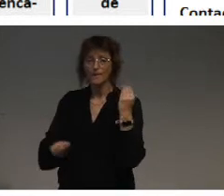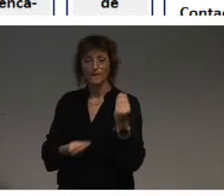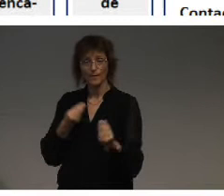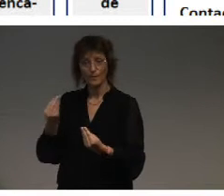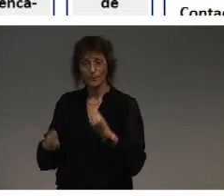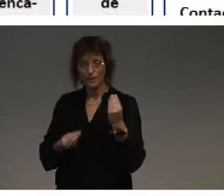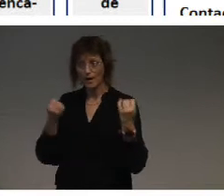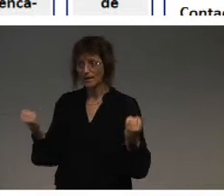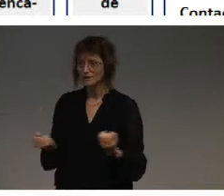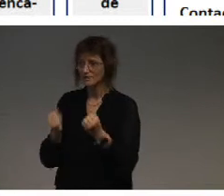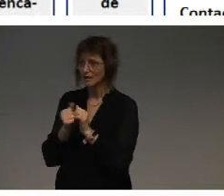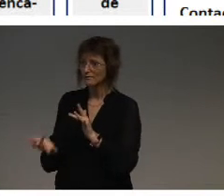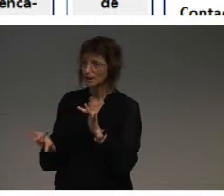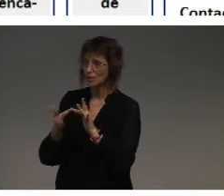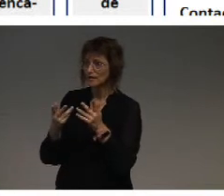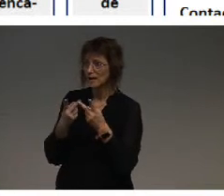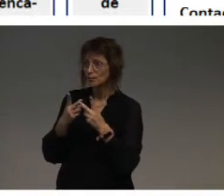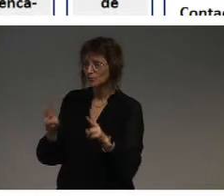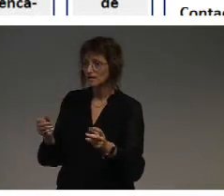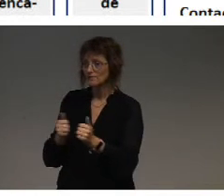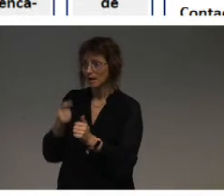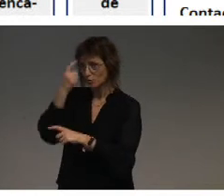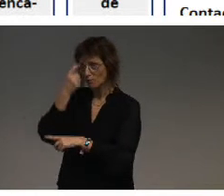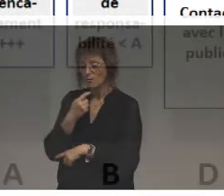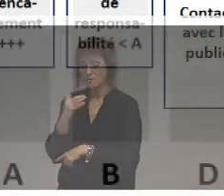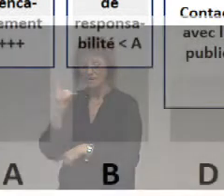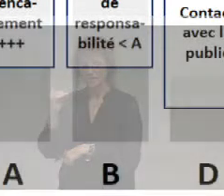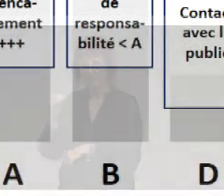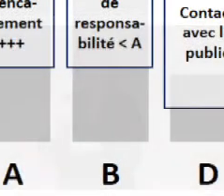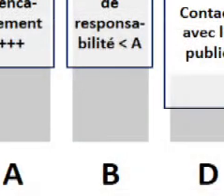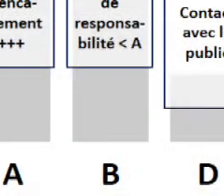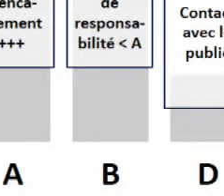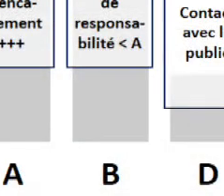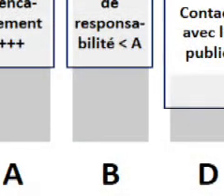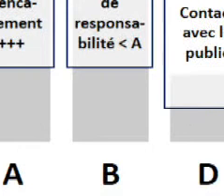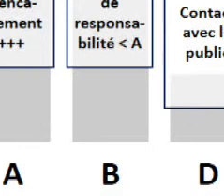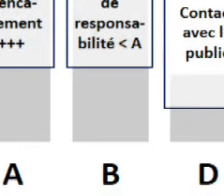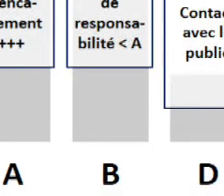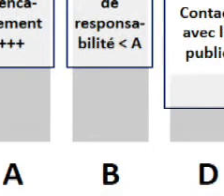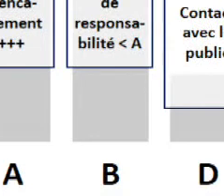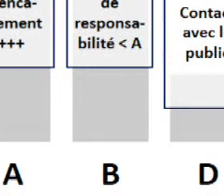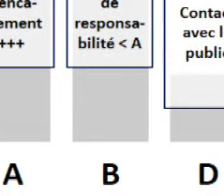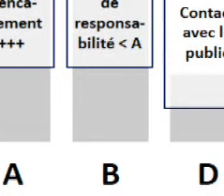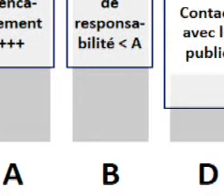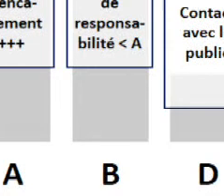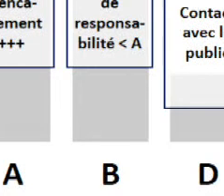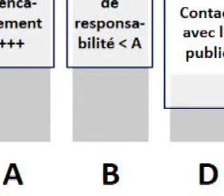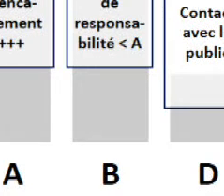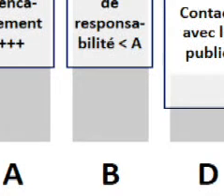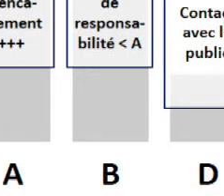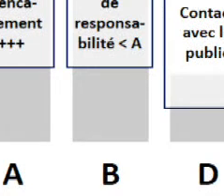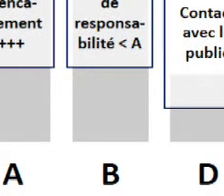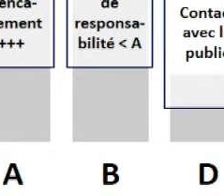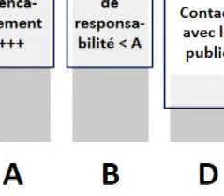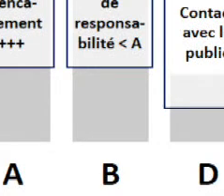lesquelles on retrouve du contact avec le public, notamment dans le profil D, ou des tensions au travail, des tensions relationnelles qui sont probablement